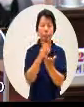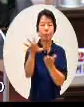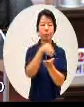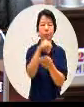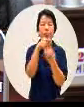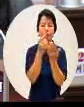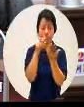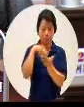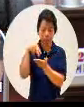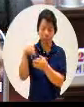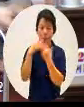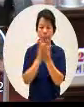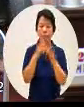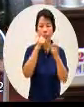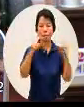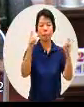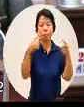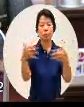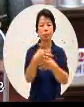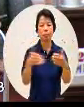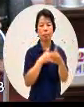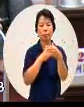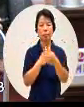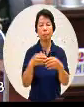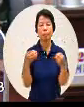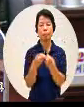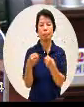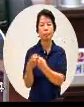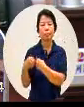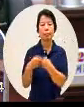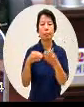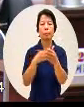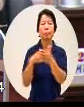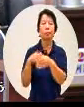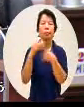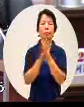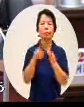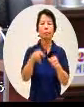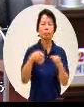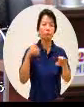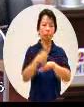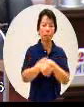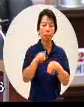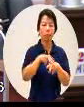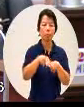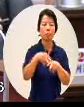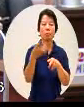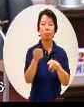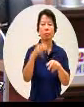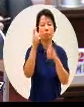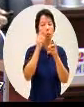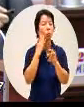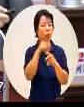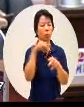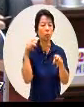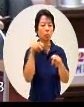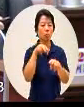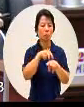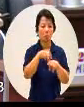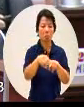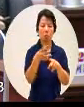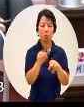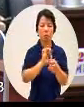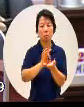你這個城市交通阻塞如果沒有進入軌道這個城市會癱瘓所以你要花大錢